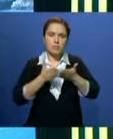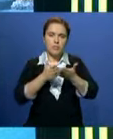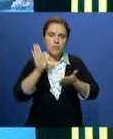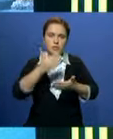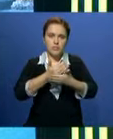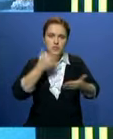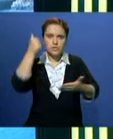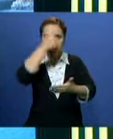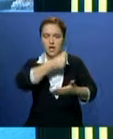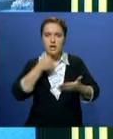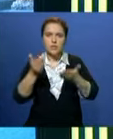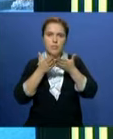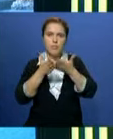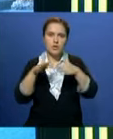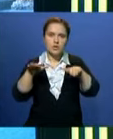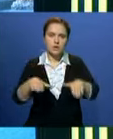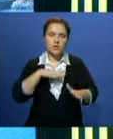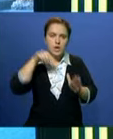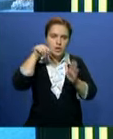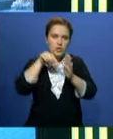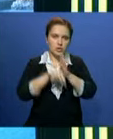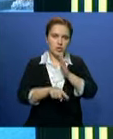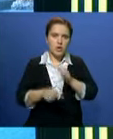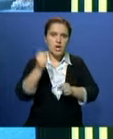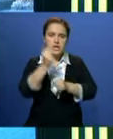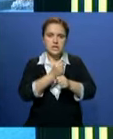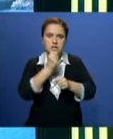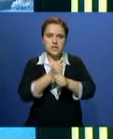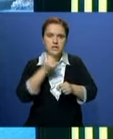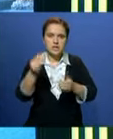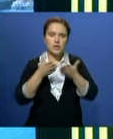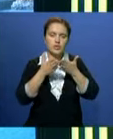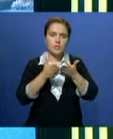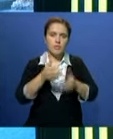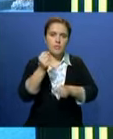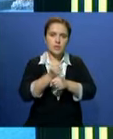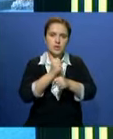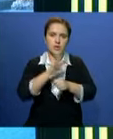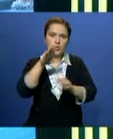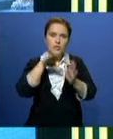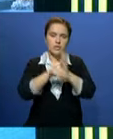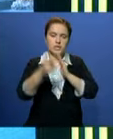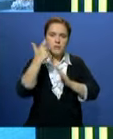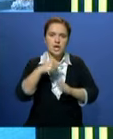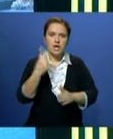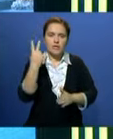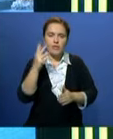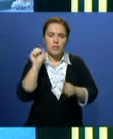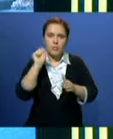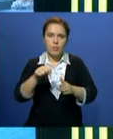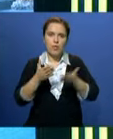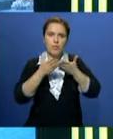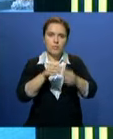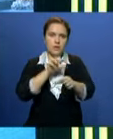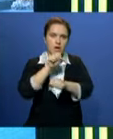в порту были начаты дноуглубительные работы и строительство сухогрузного терминала, который будет включать в себя два универсальных причала